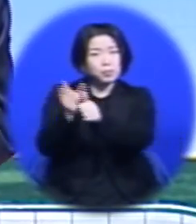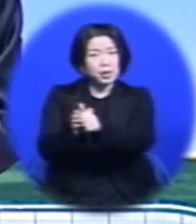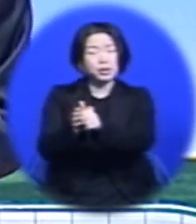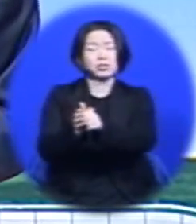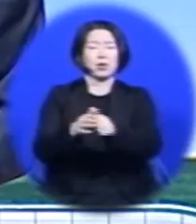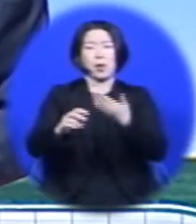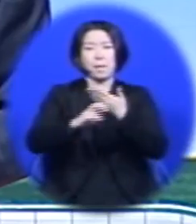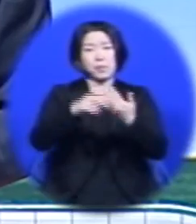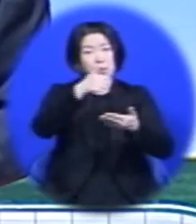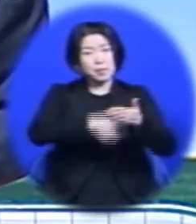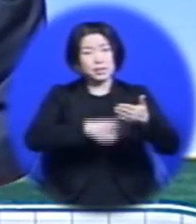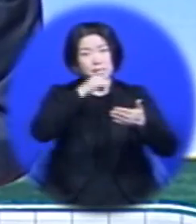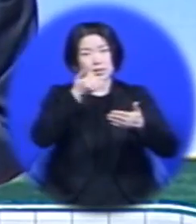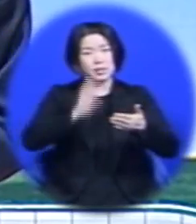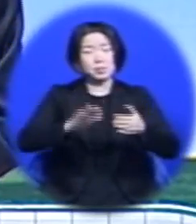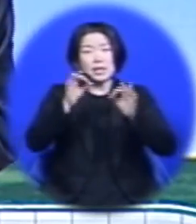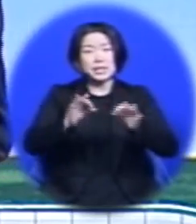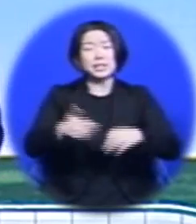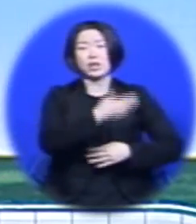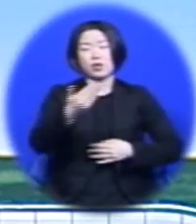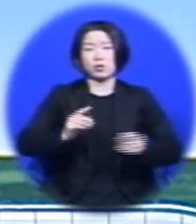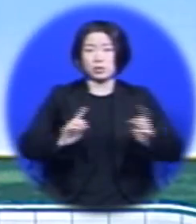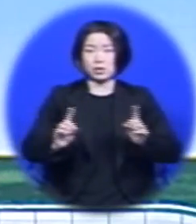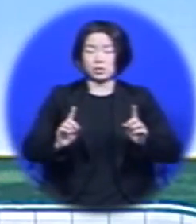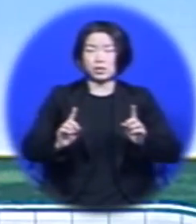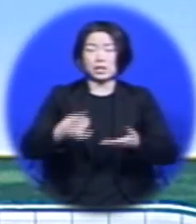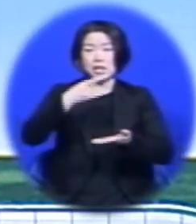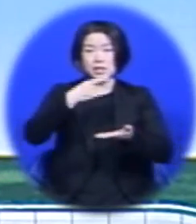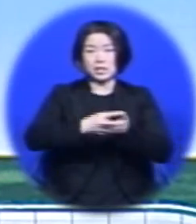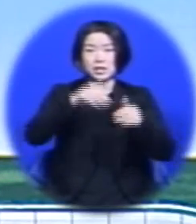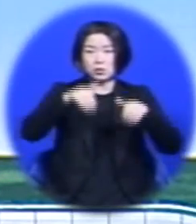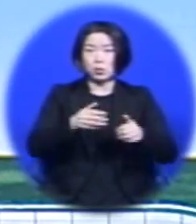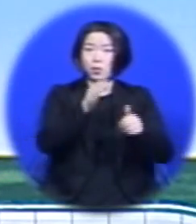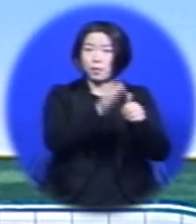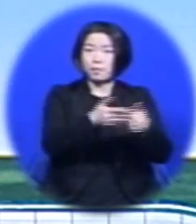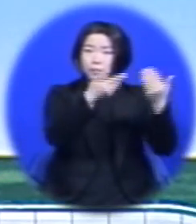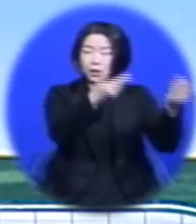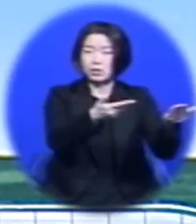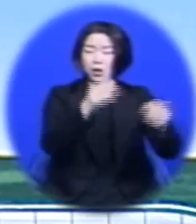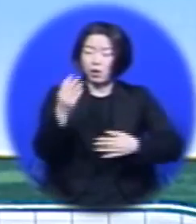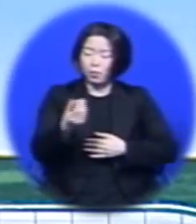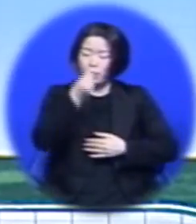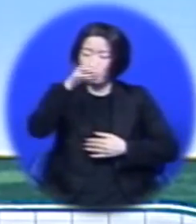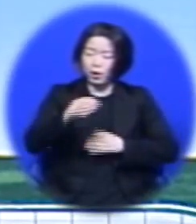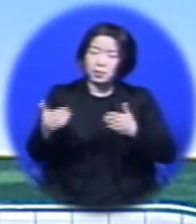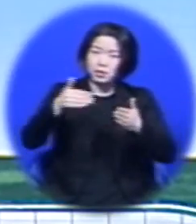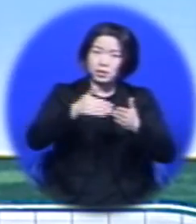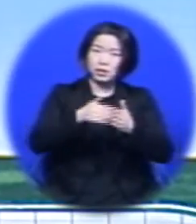불법의 빠져 있었지만 이제는 여러분의 지체를 의회 종으로 받쳐서 거룩함에 이르도록 하십시오